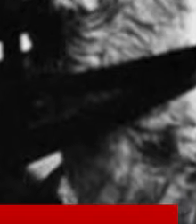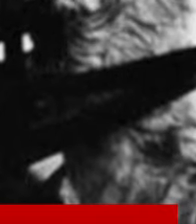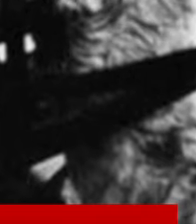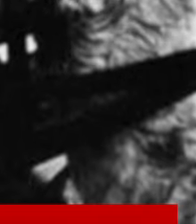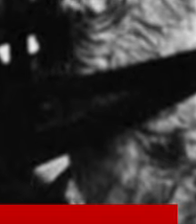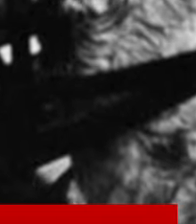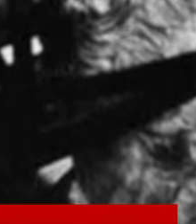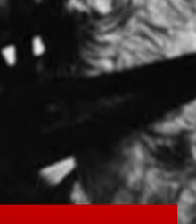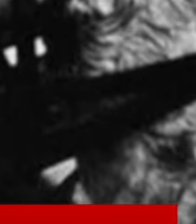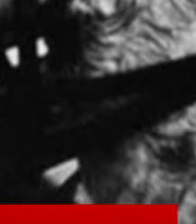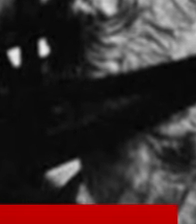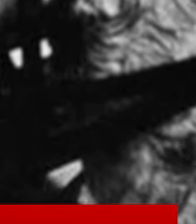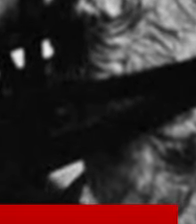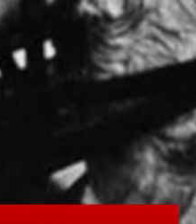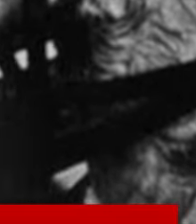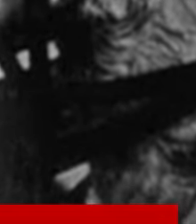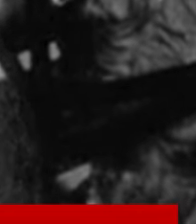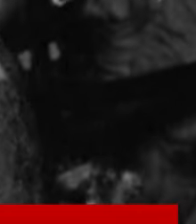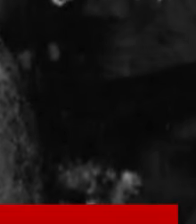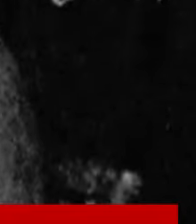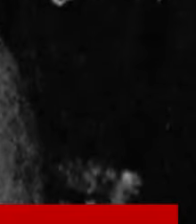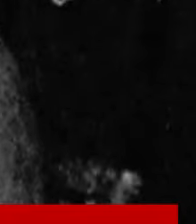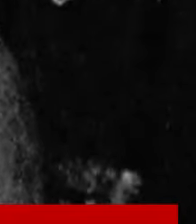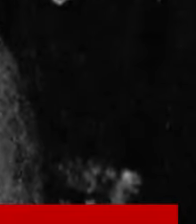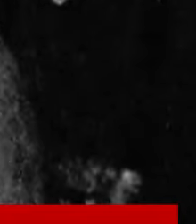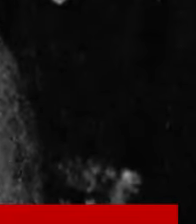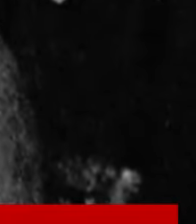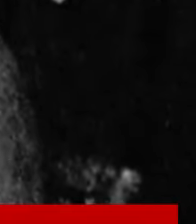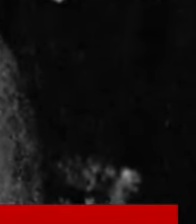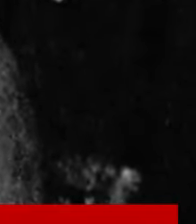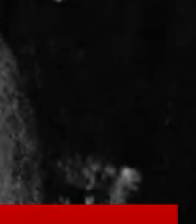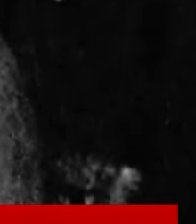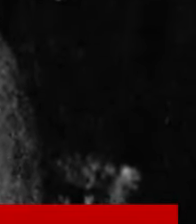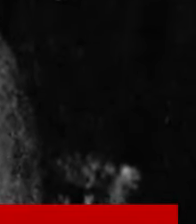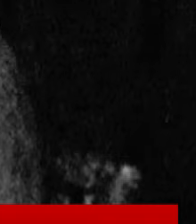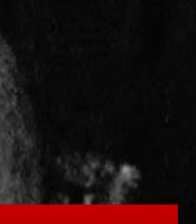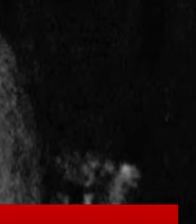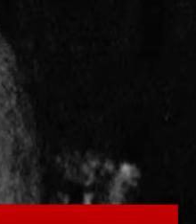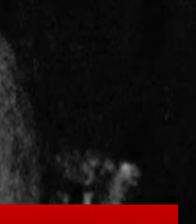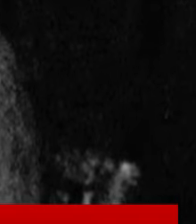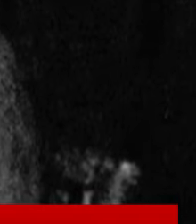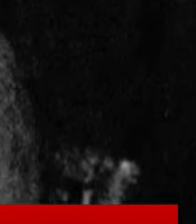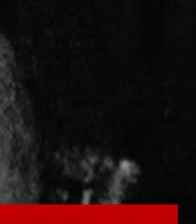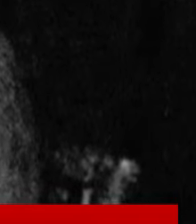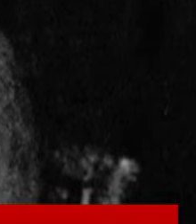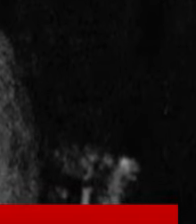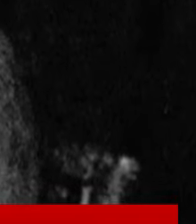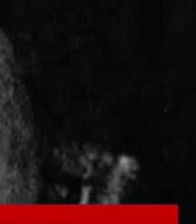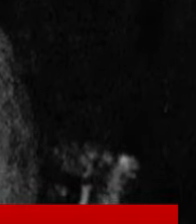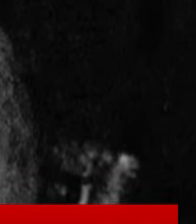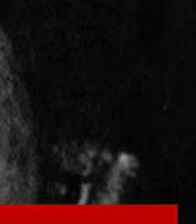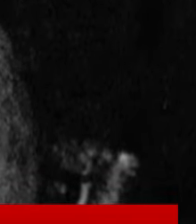zahmet nice nehmet verdi Son Bu millet nice zahmet